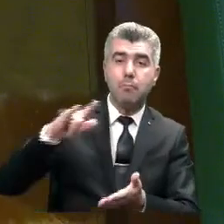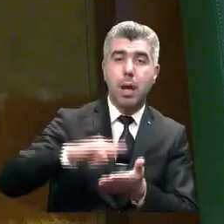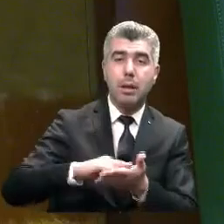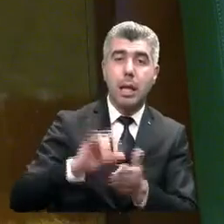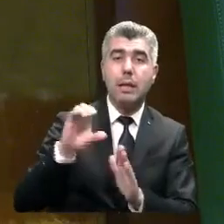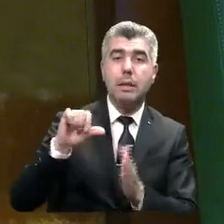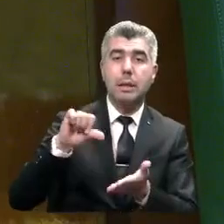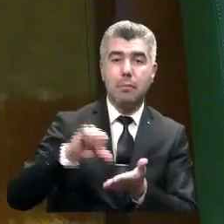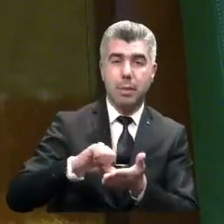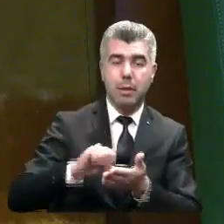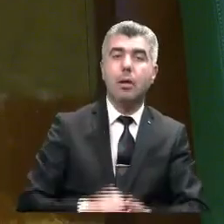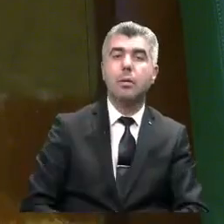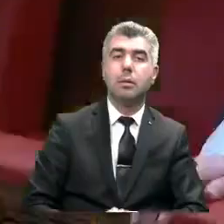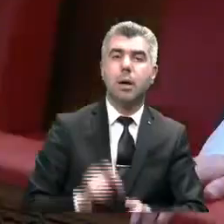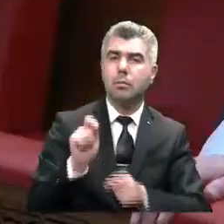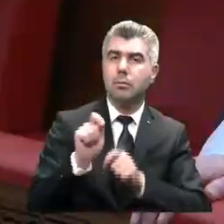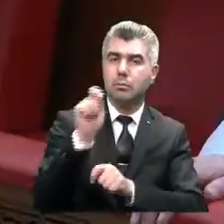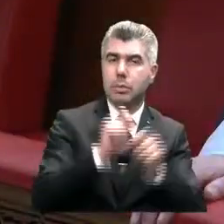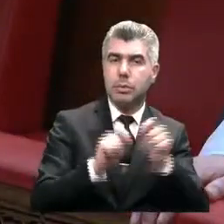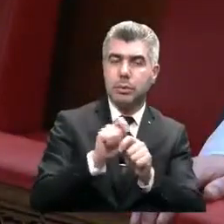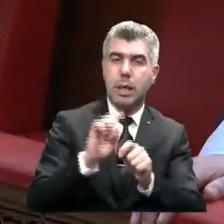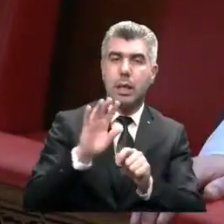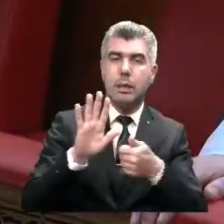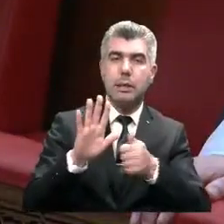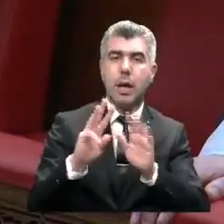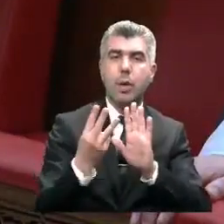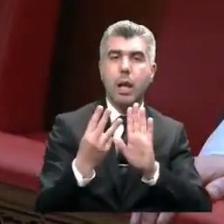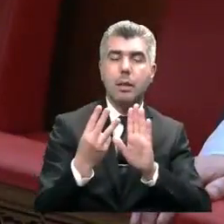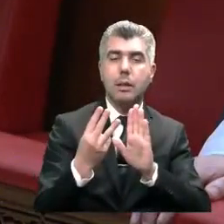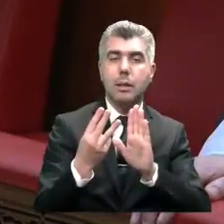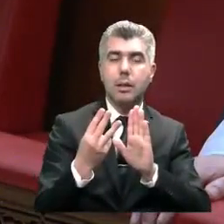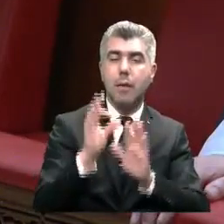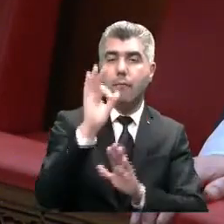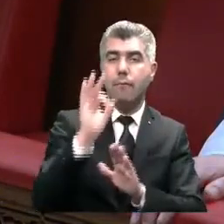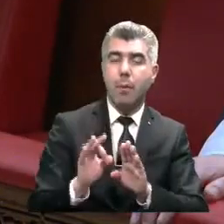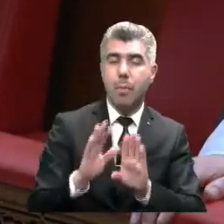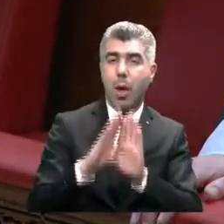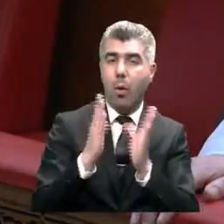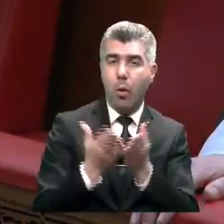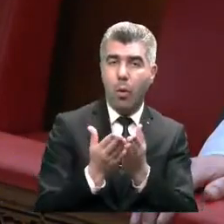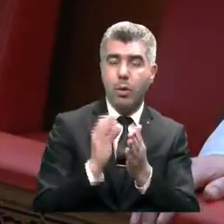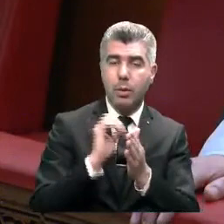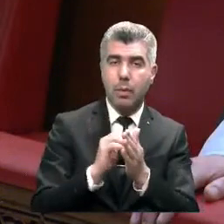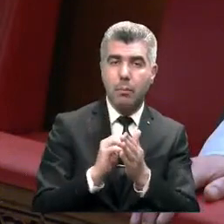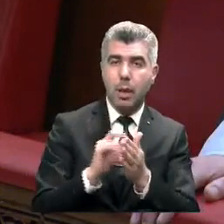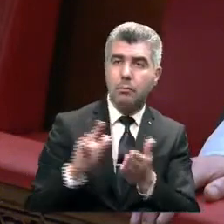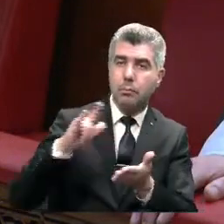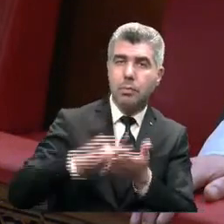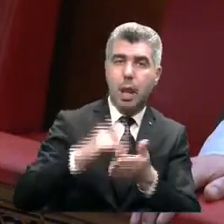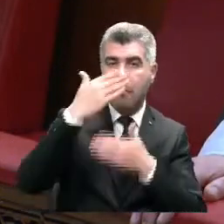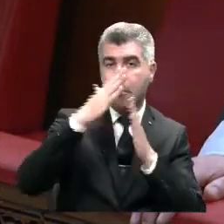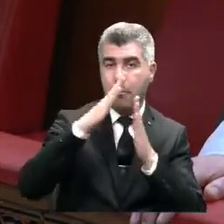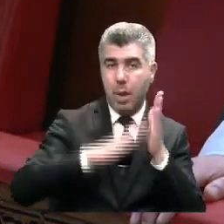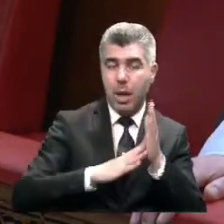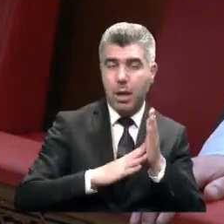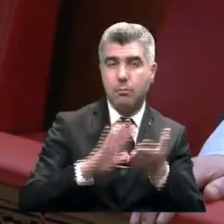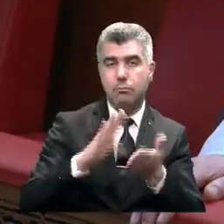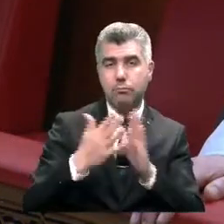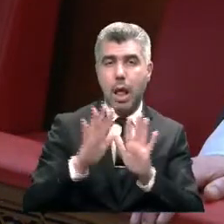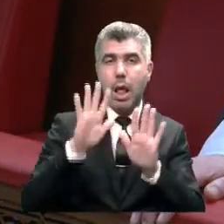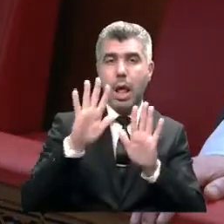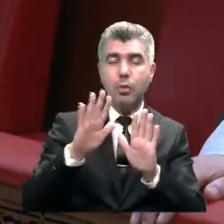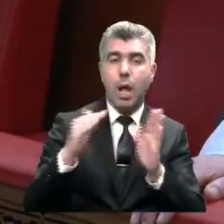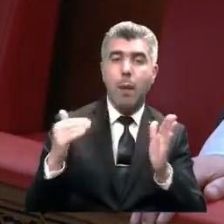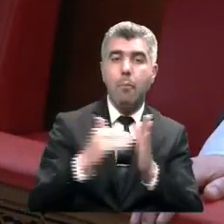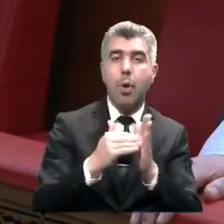البيضاء عالج اكثر من 36% واللي تعالج اكثر من 36% من اجمالي حركه النقل الجوي الوطني استقبل حوالي 10 ديال